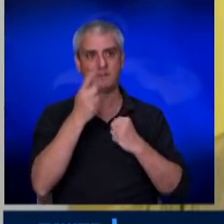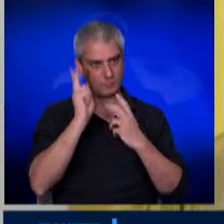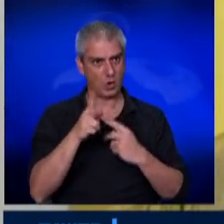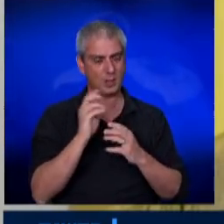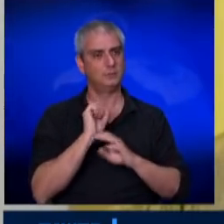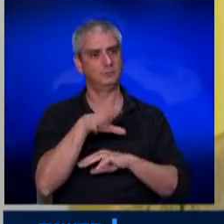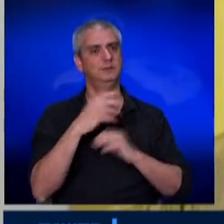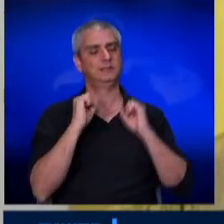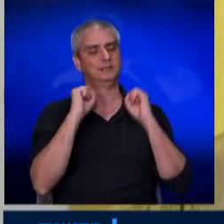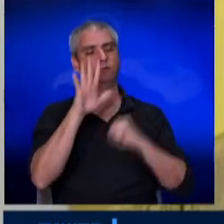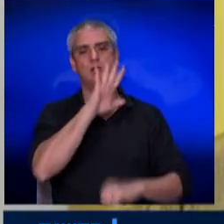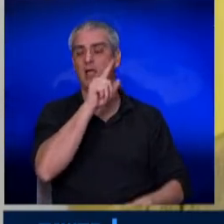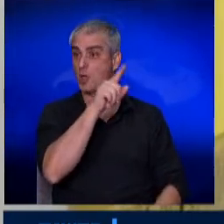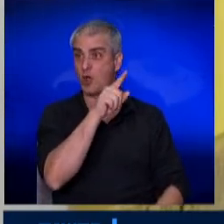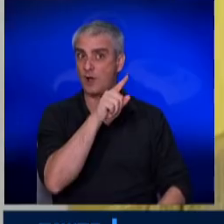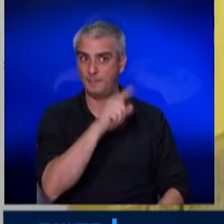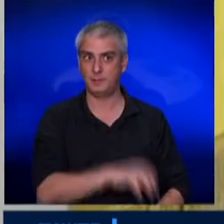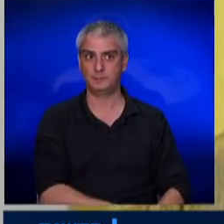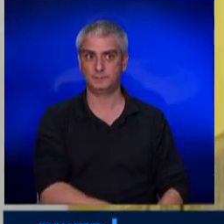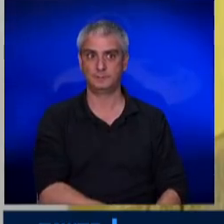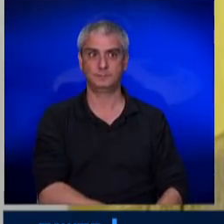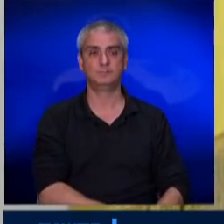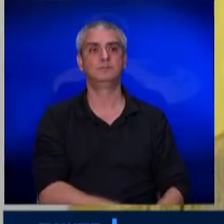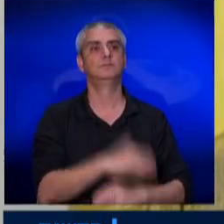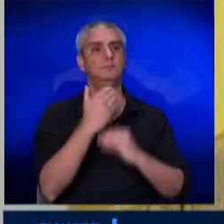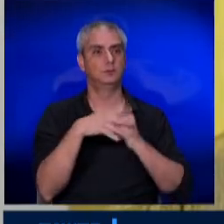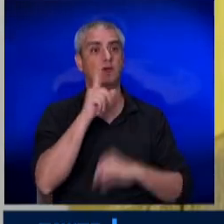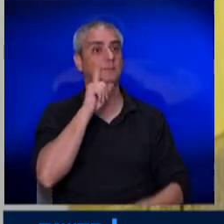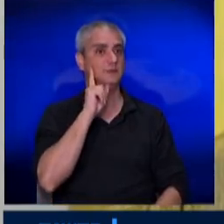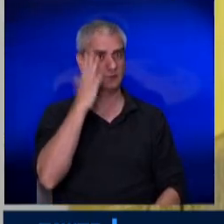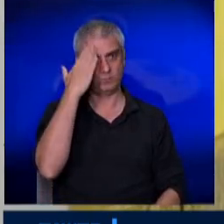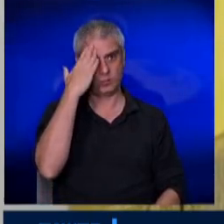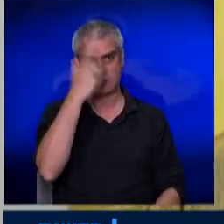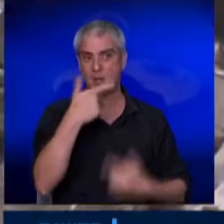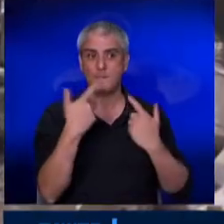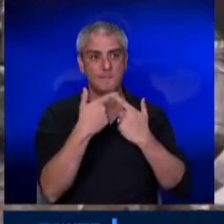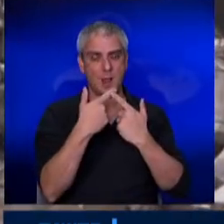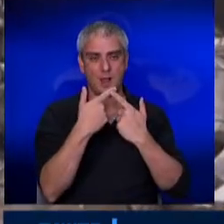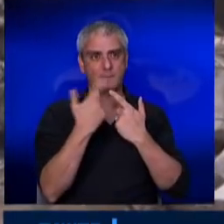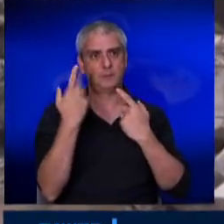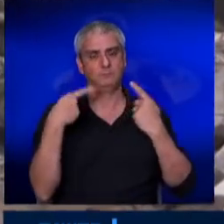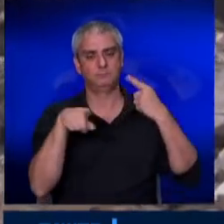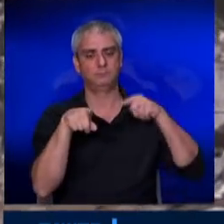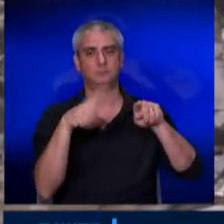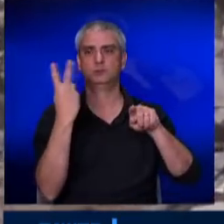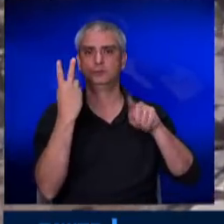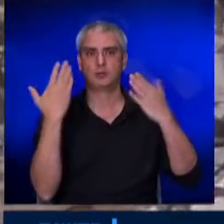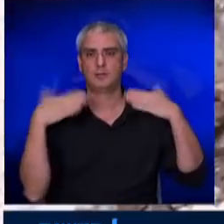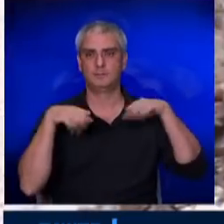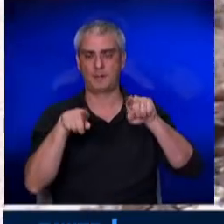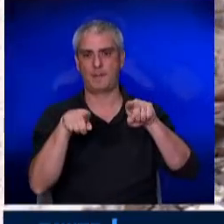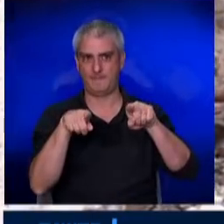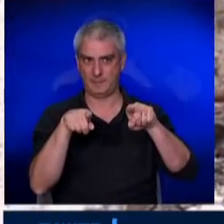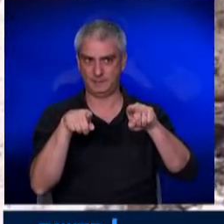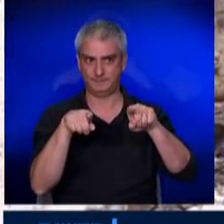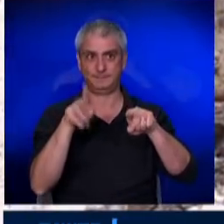their contribution to the stabilization in Europe. בסופו של דבר גם זלנסקי מודע לכך שהמלחמה מתנהלת בשני